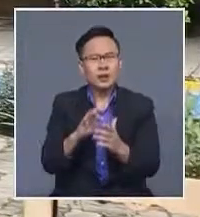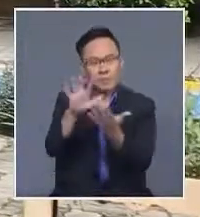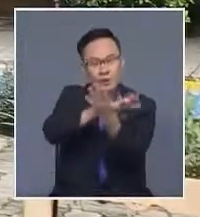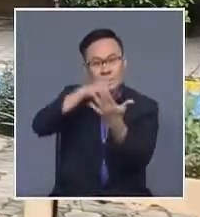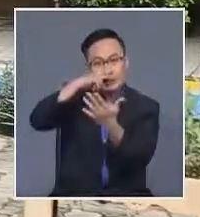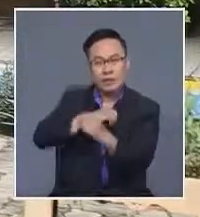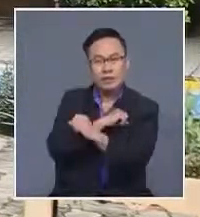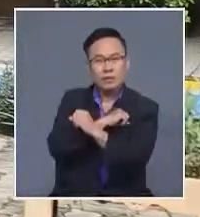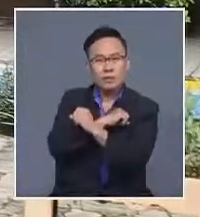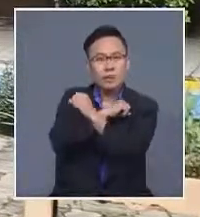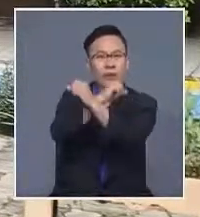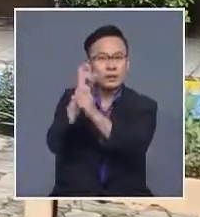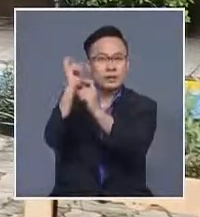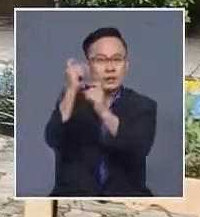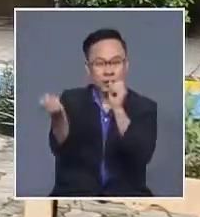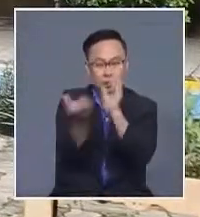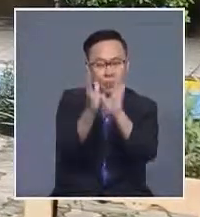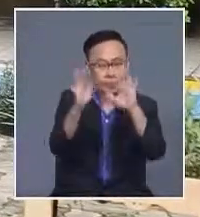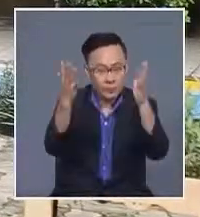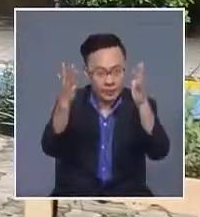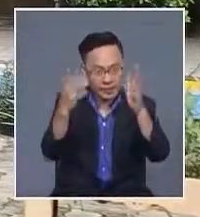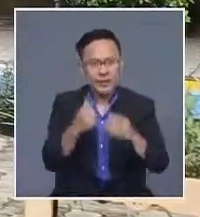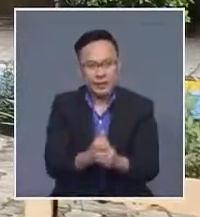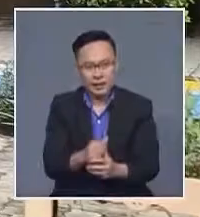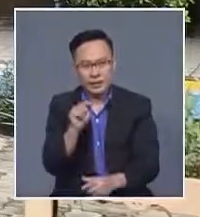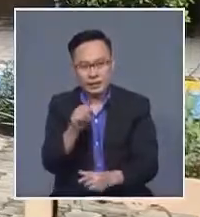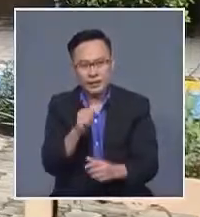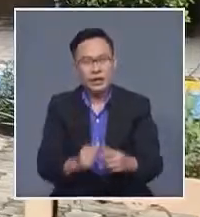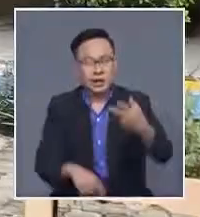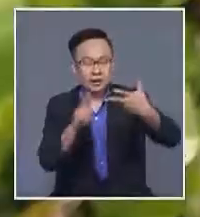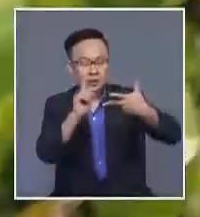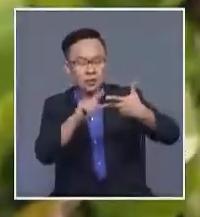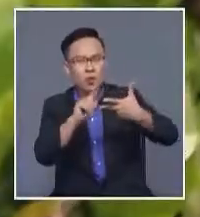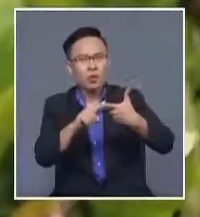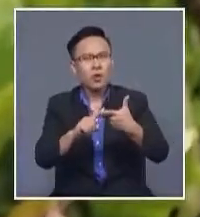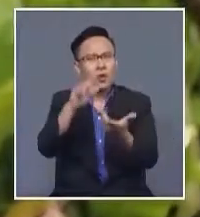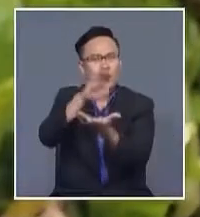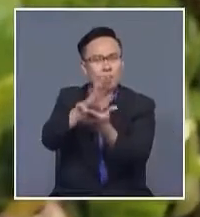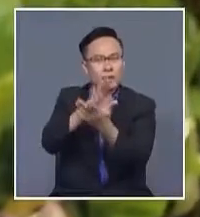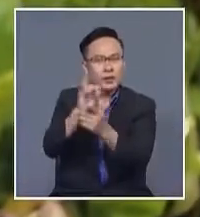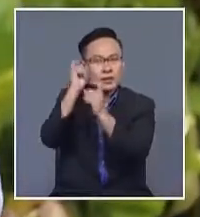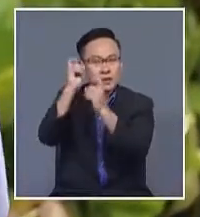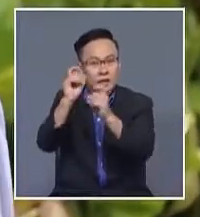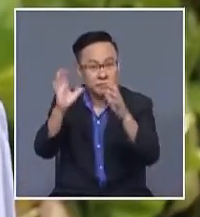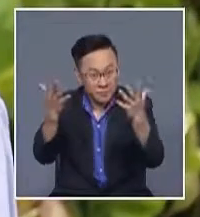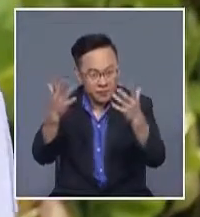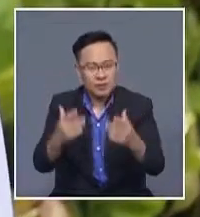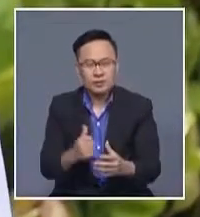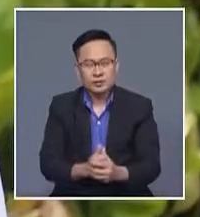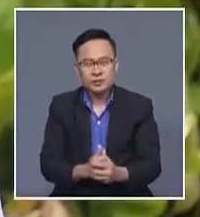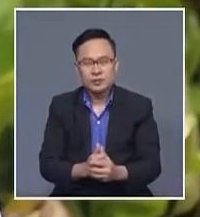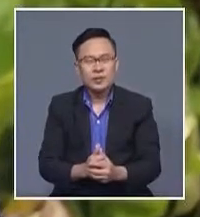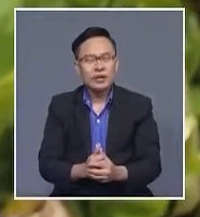ปลอดภัยและอาชีวอนามัยที่นำสู่การปฏิบัติสู่ Safety School ครับและ Safety School ก็คือความปลอดภั